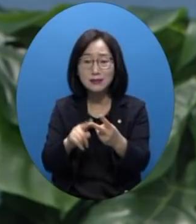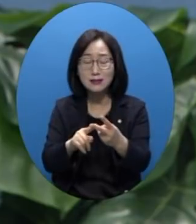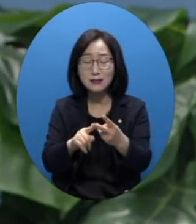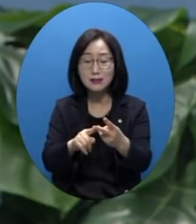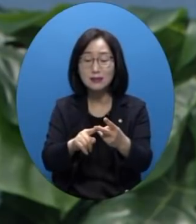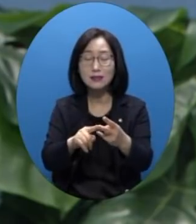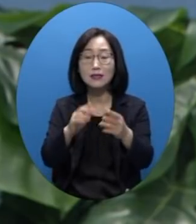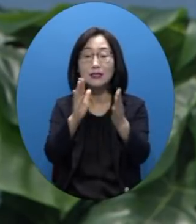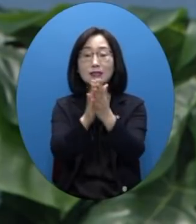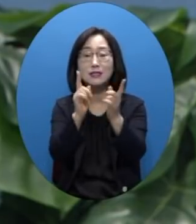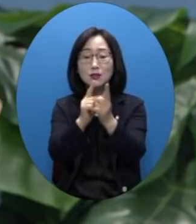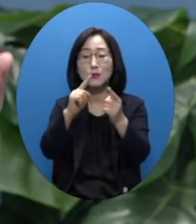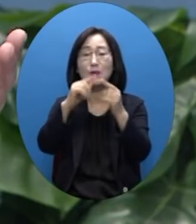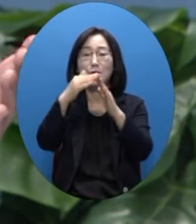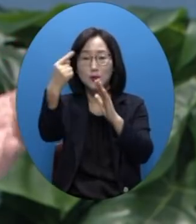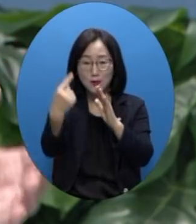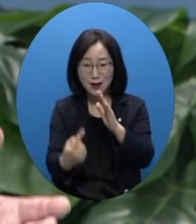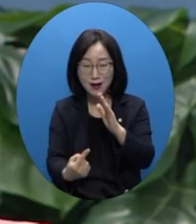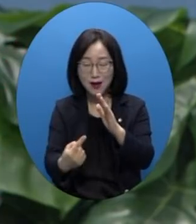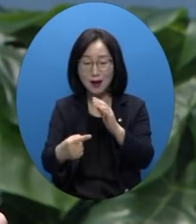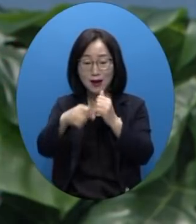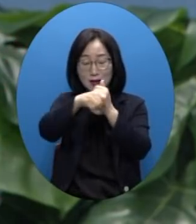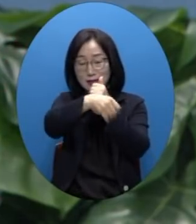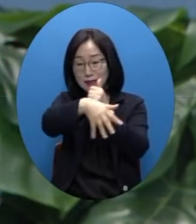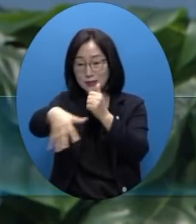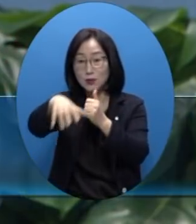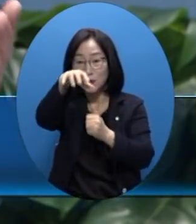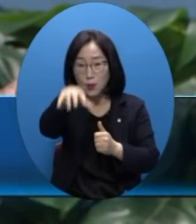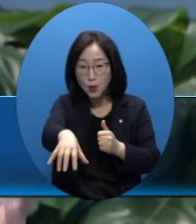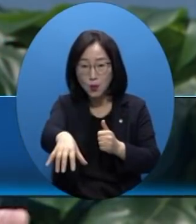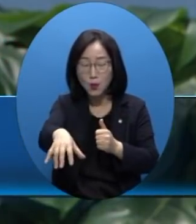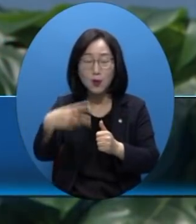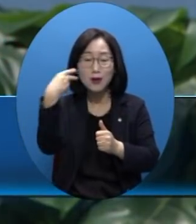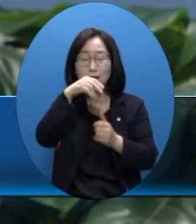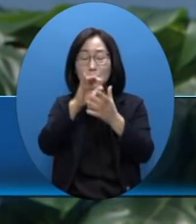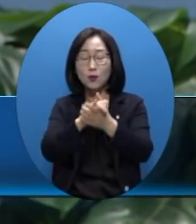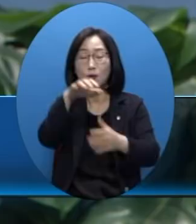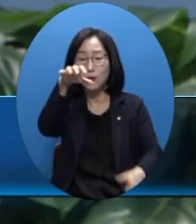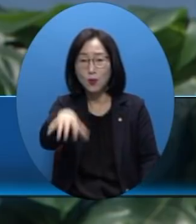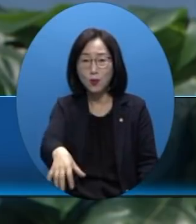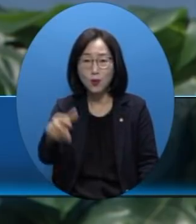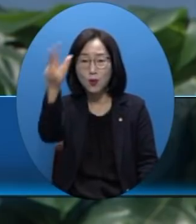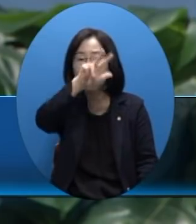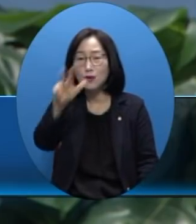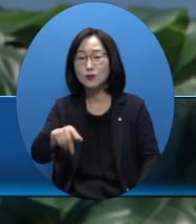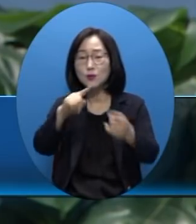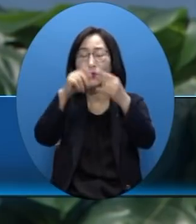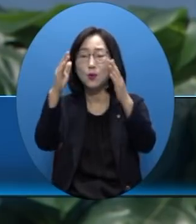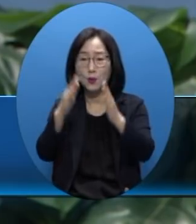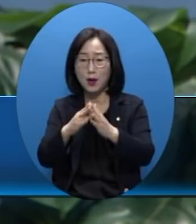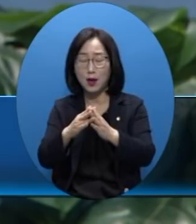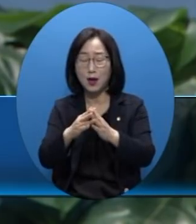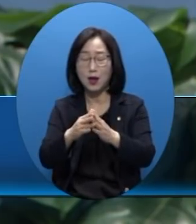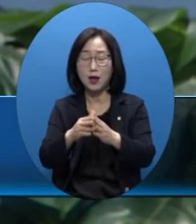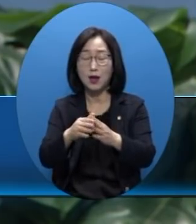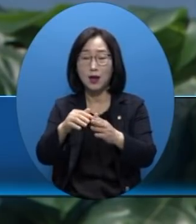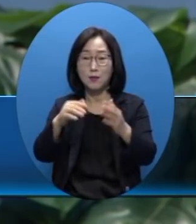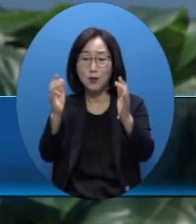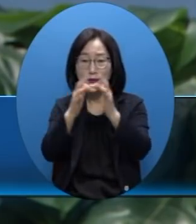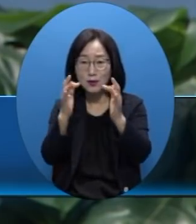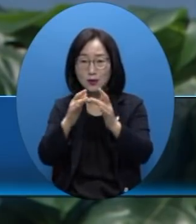본성전에서, 지성전에서, 기도처에서, 전국교회에서, OTT로, 인터넷으로,